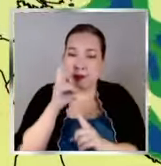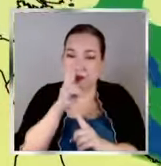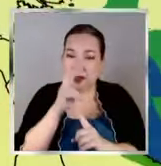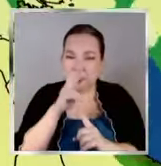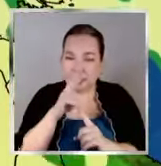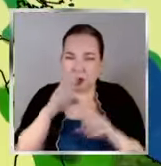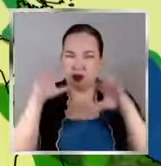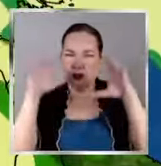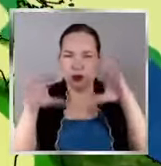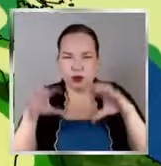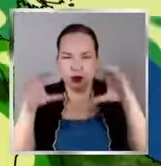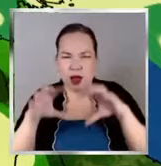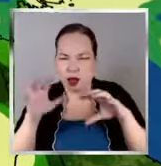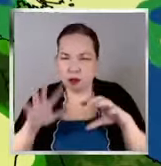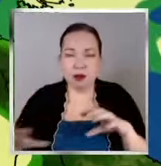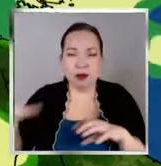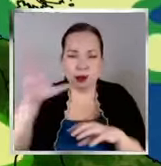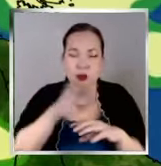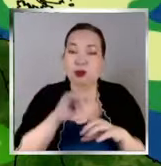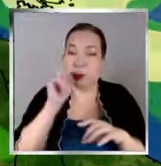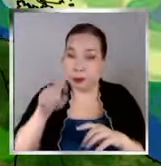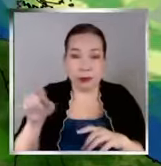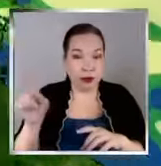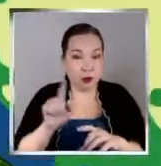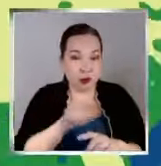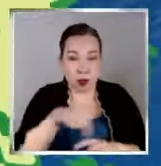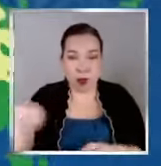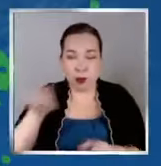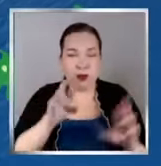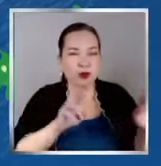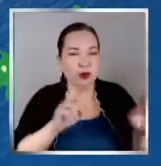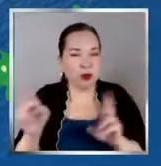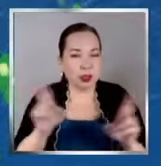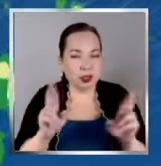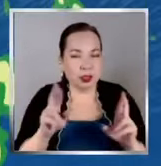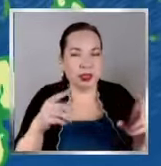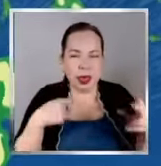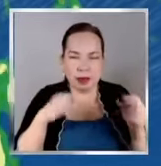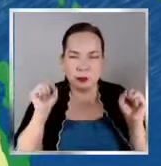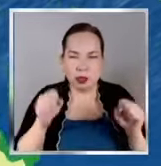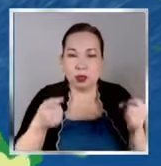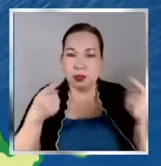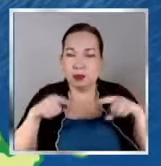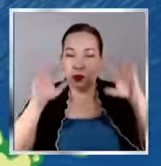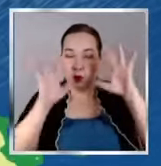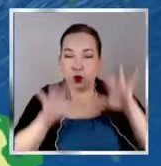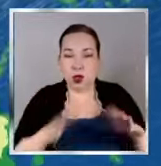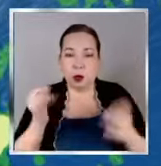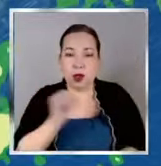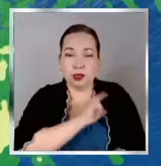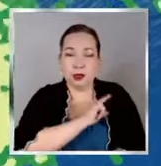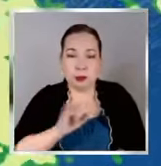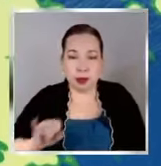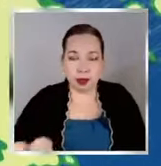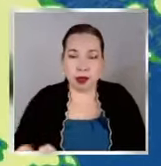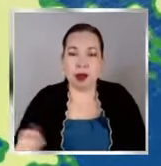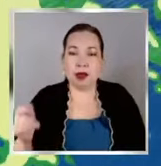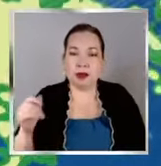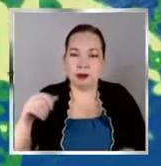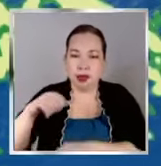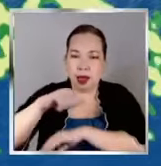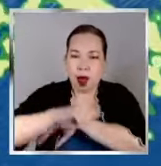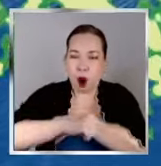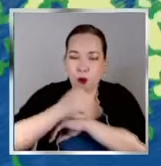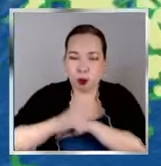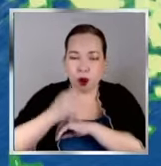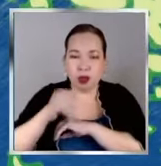kaya maging I am ready po. May chance rin ng ulan sa ilang bahagi ng Luzon, kabilang ang Isabela, Aurora, Quezon, Mindoro Provinces, Palawan